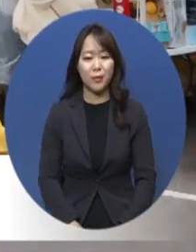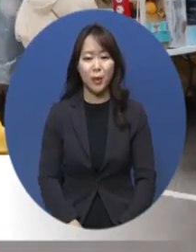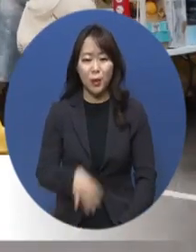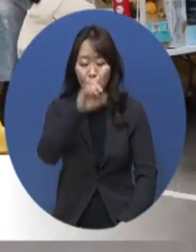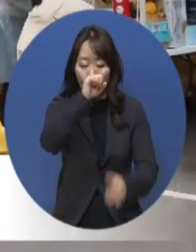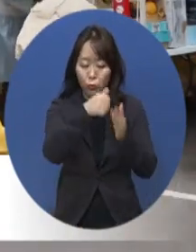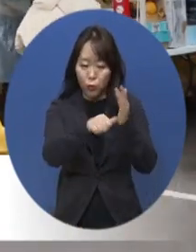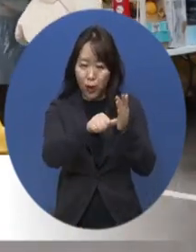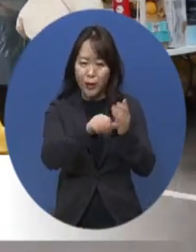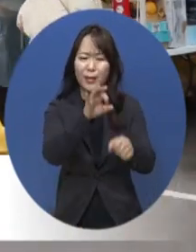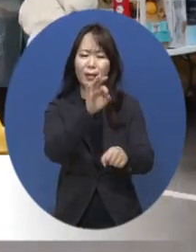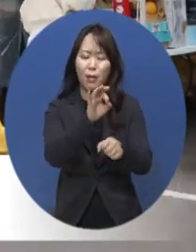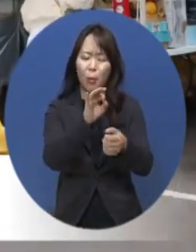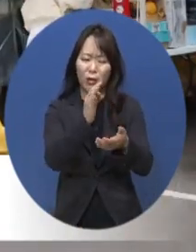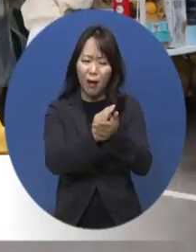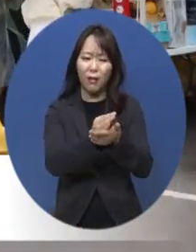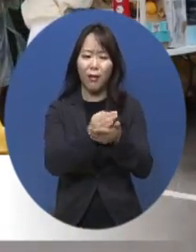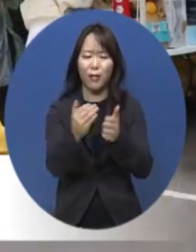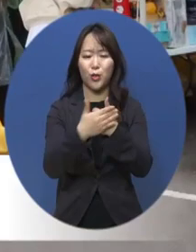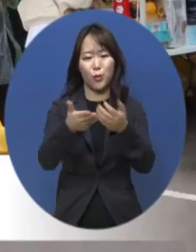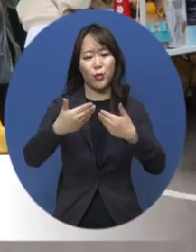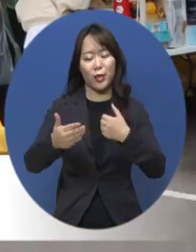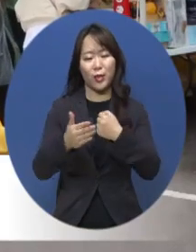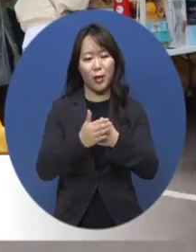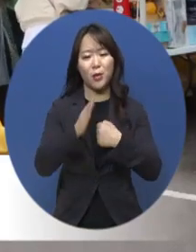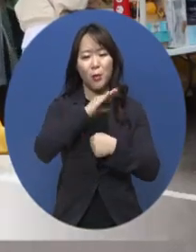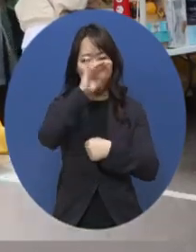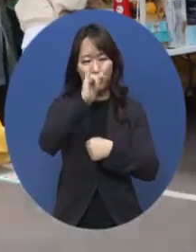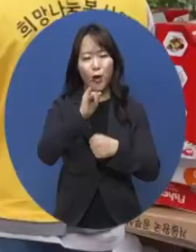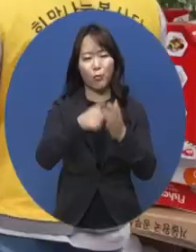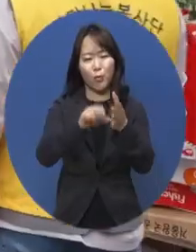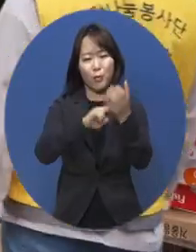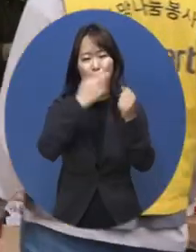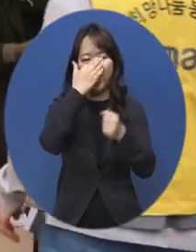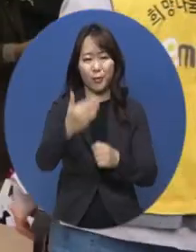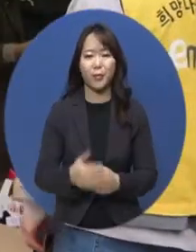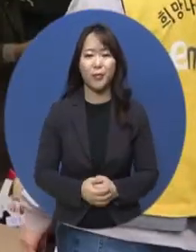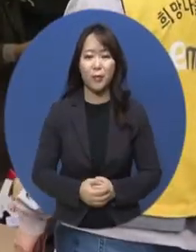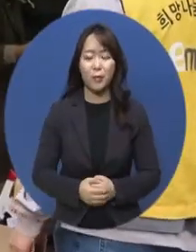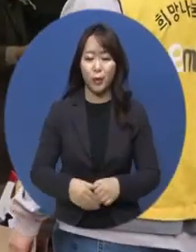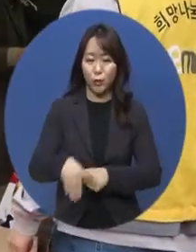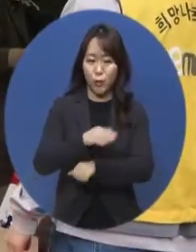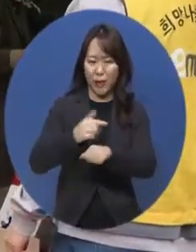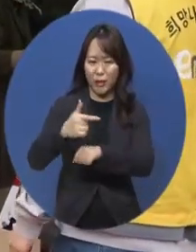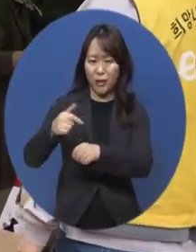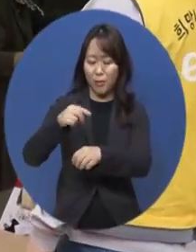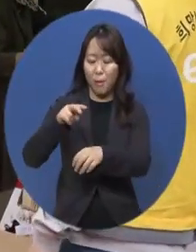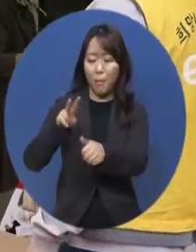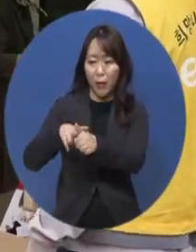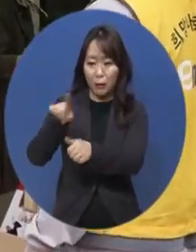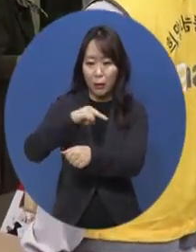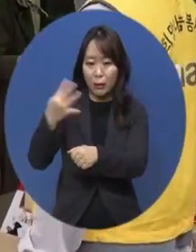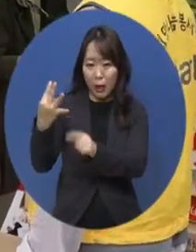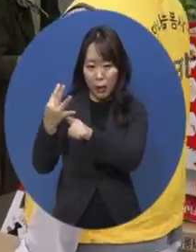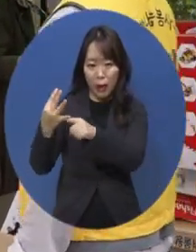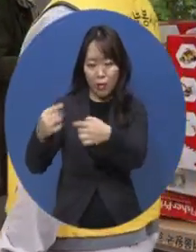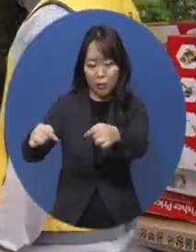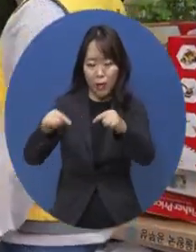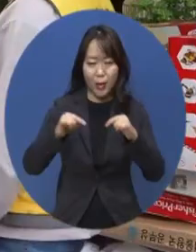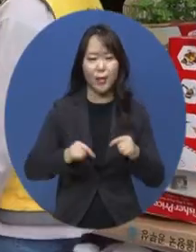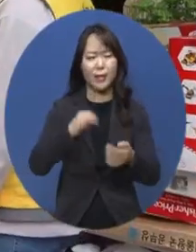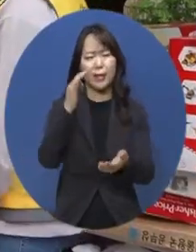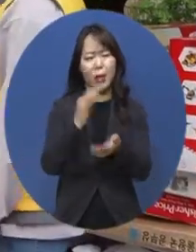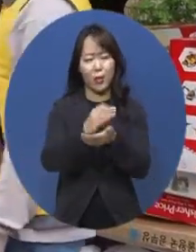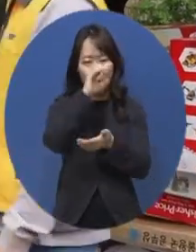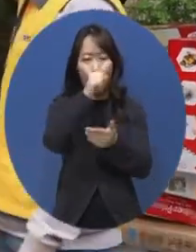물건을 싸게 지원해 주셔서 저희가 이런 훌륭한 바자회를 할수 있게 됐습니다. 인근 대형마트 4개 지점이 함께 나서